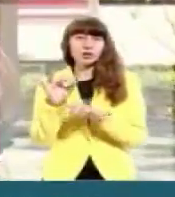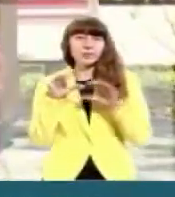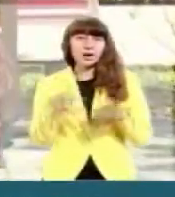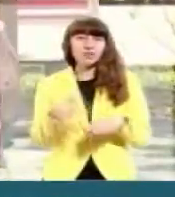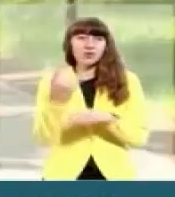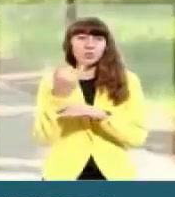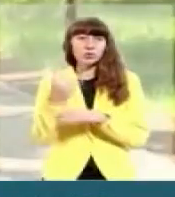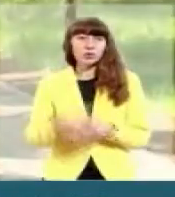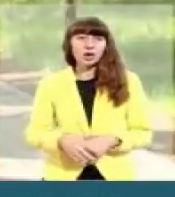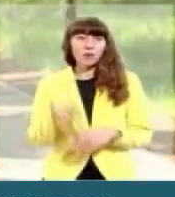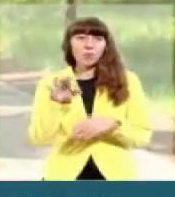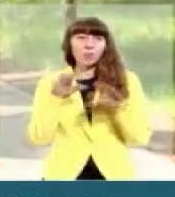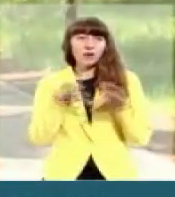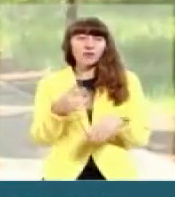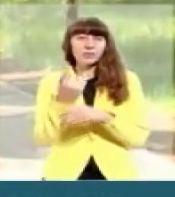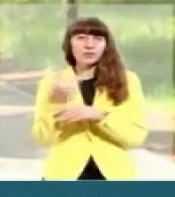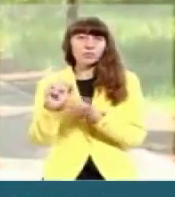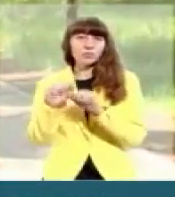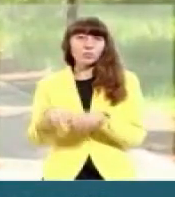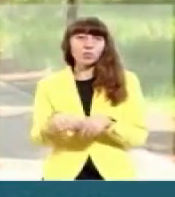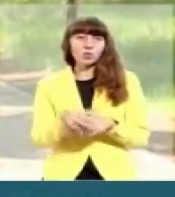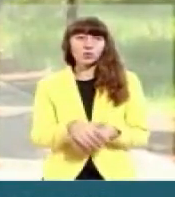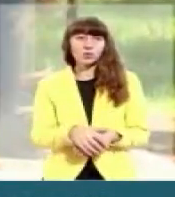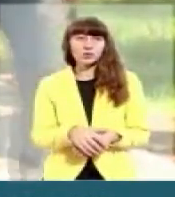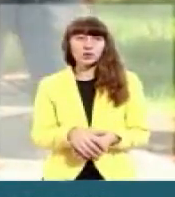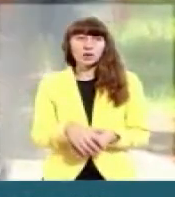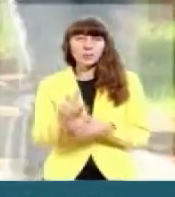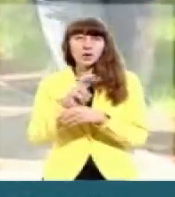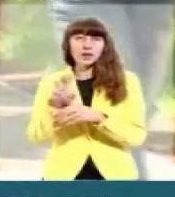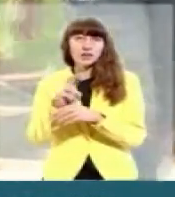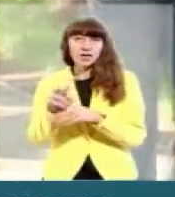қатысады. Сонымен қатар бала құқықтар жөнінде омбудсмендер балаларға арналған